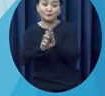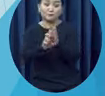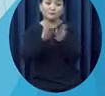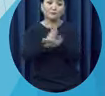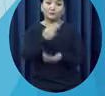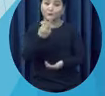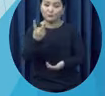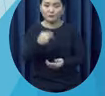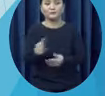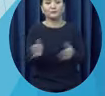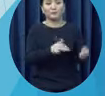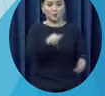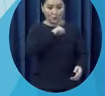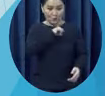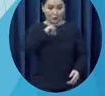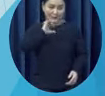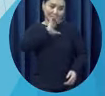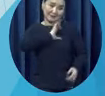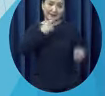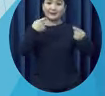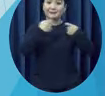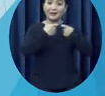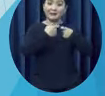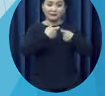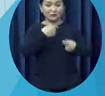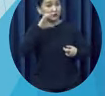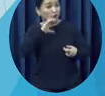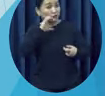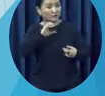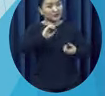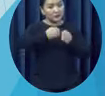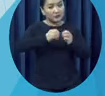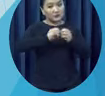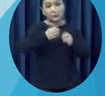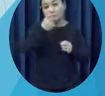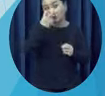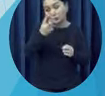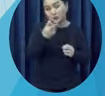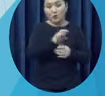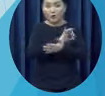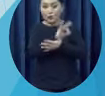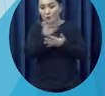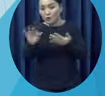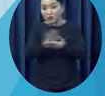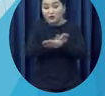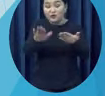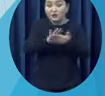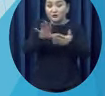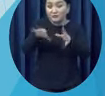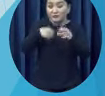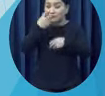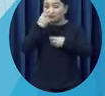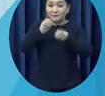өөрт таалагддаг сонирхож байгаа зүйлээ хийж хөвшээрээ мөн ямар нэгэн олон зүйлийг туршилт хийх боломжтой нас юм